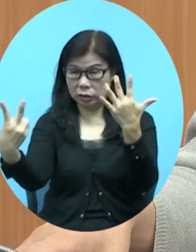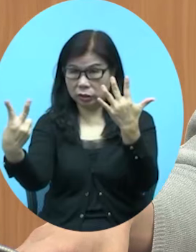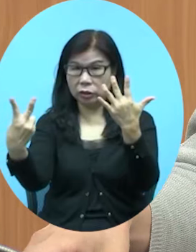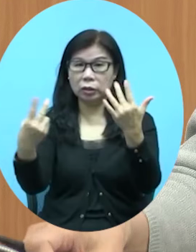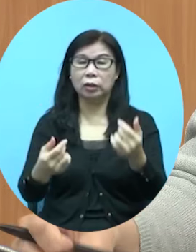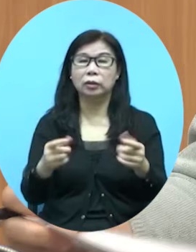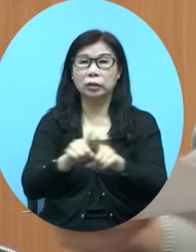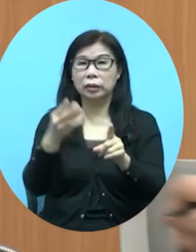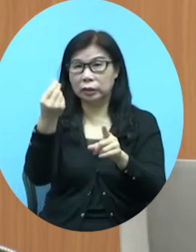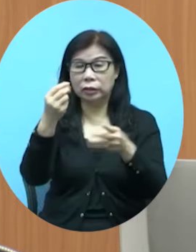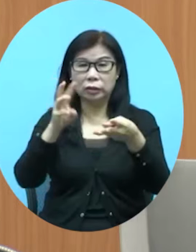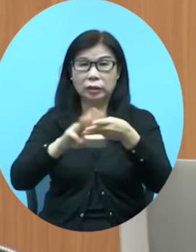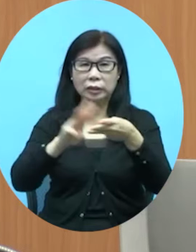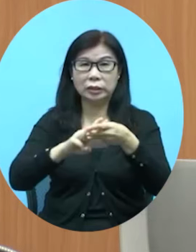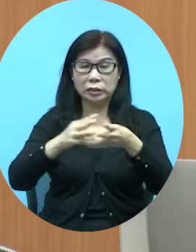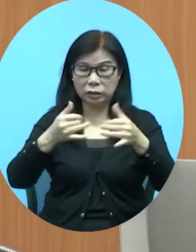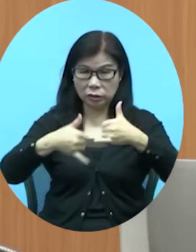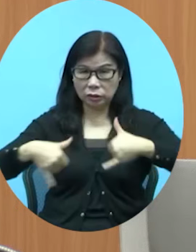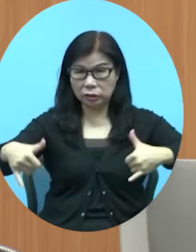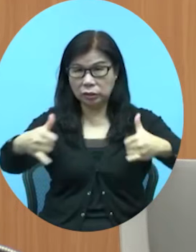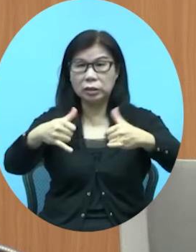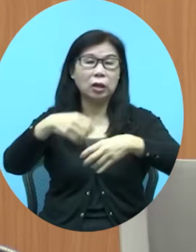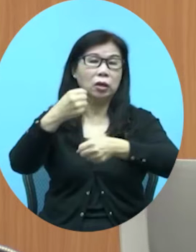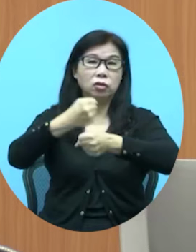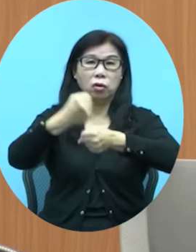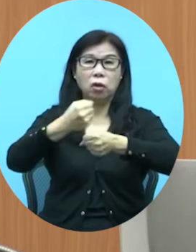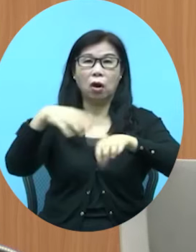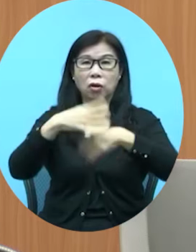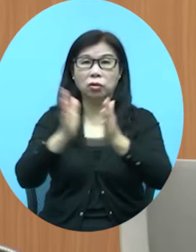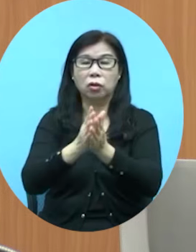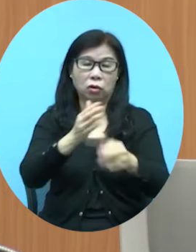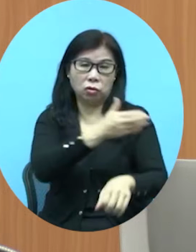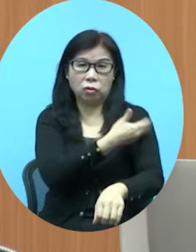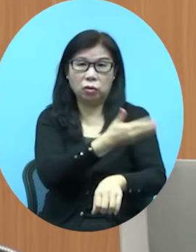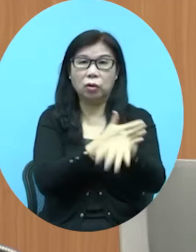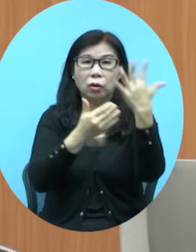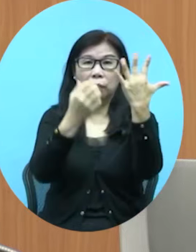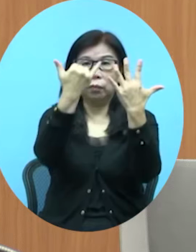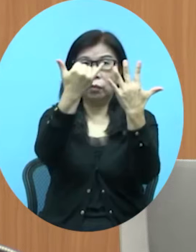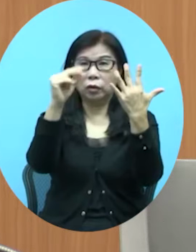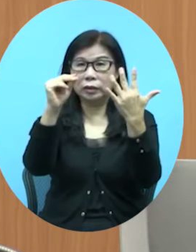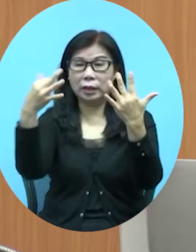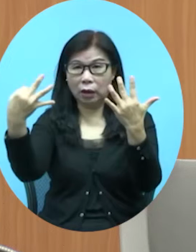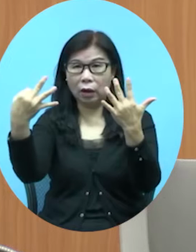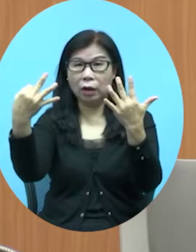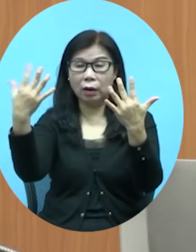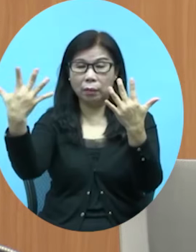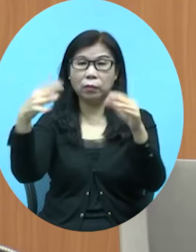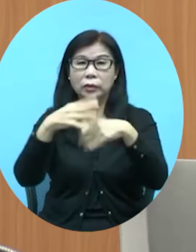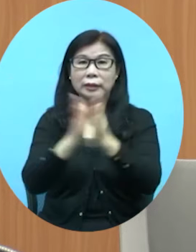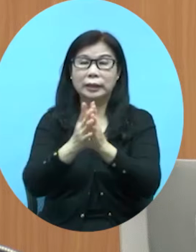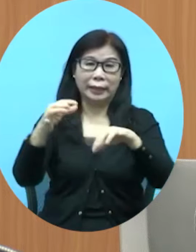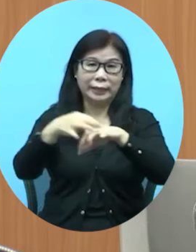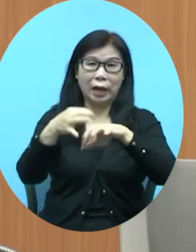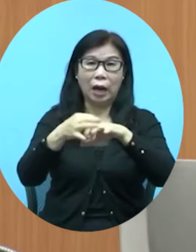沙田議會廳的工作人員5675就是金禮會